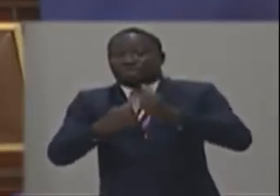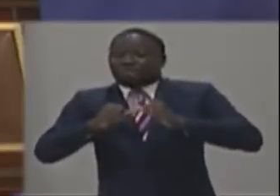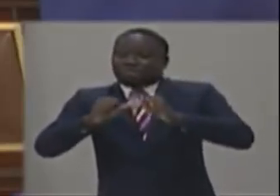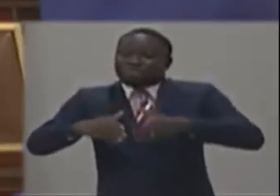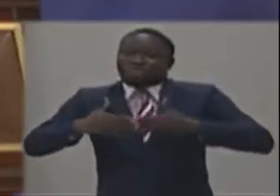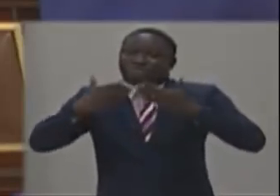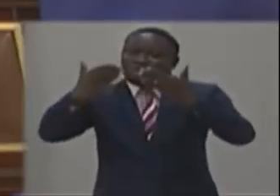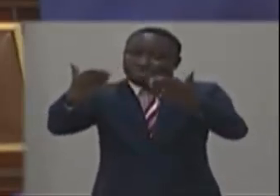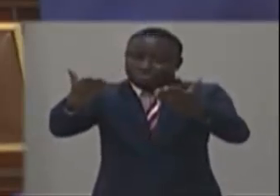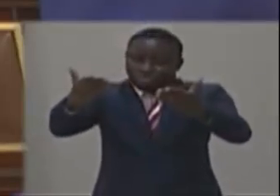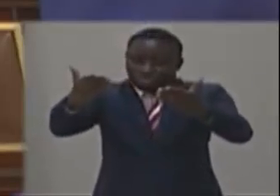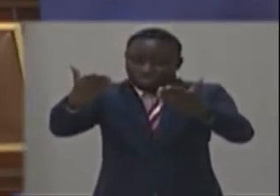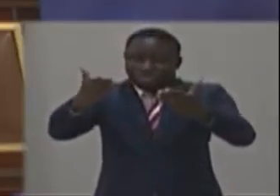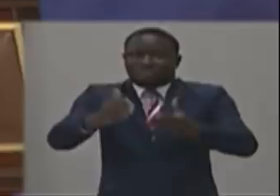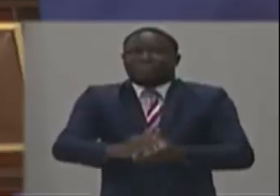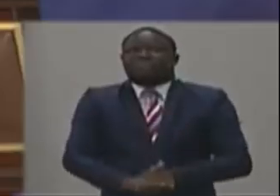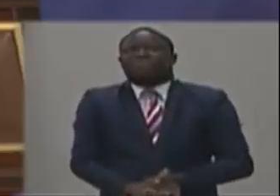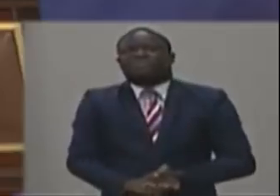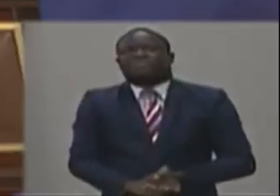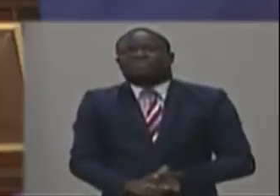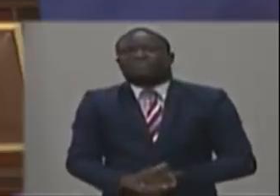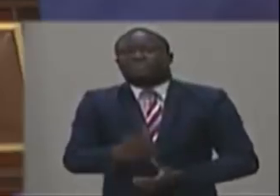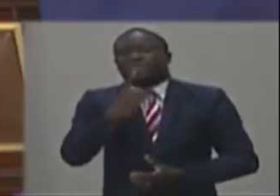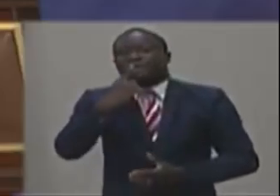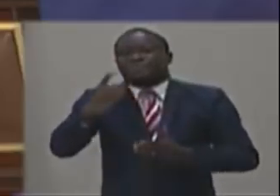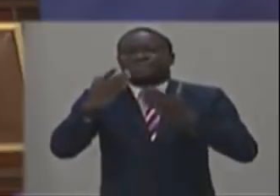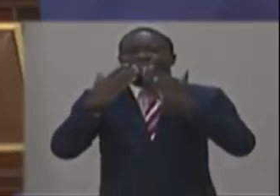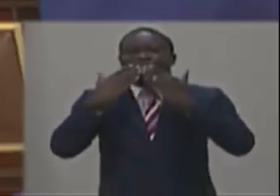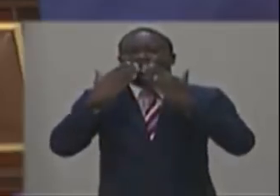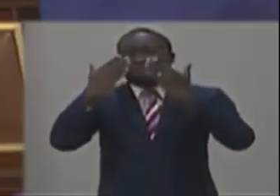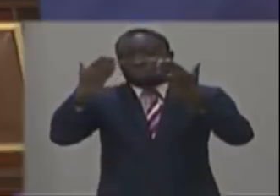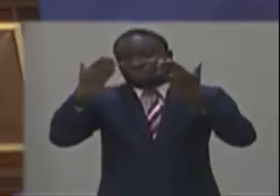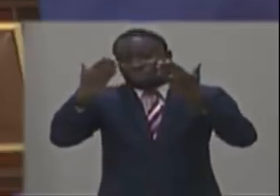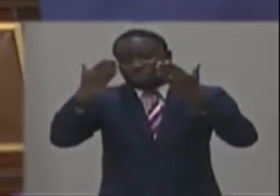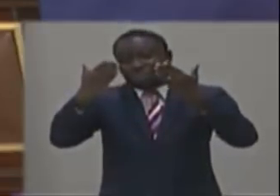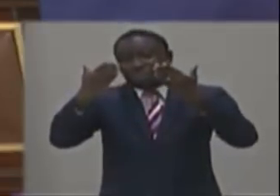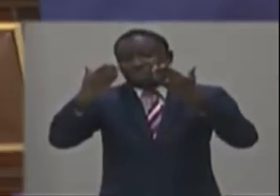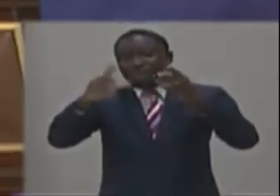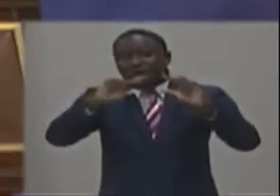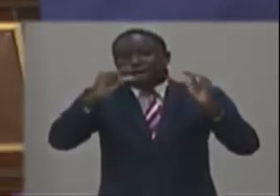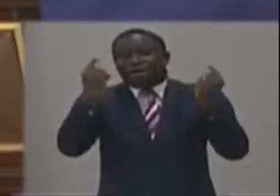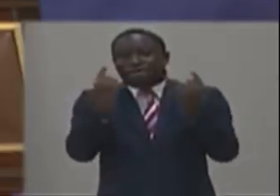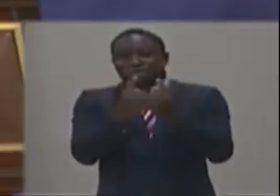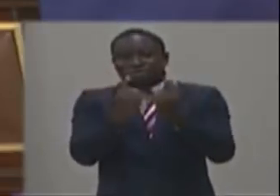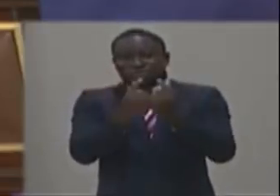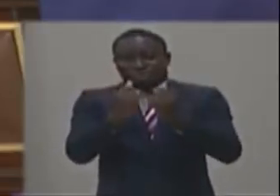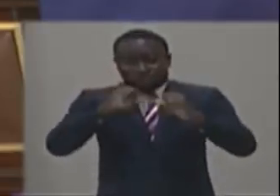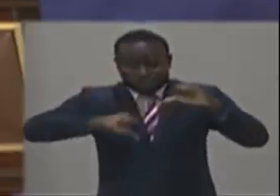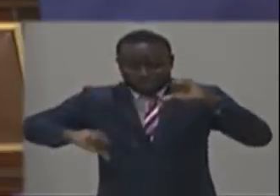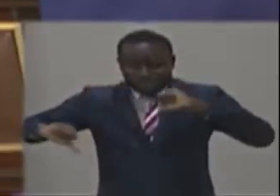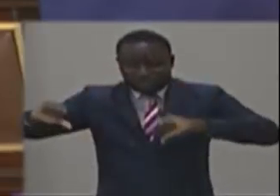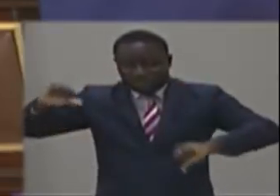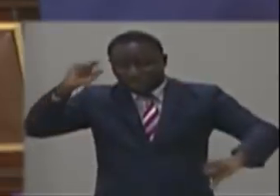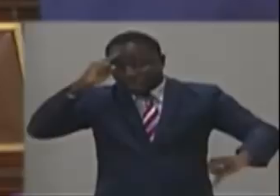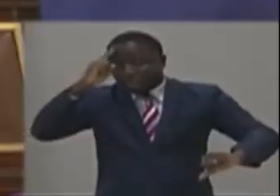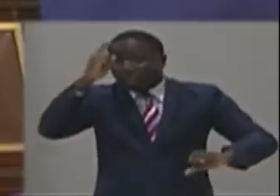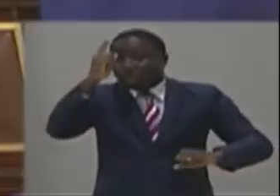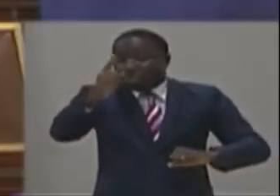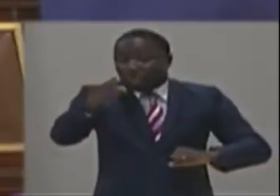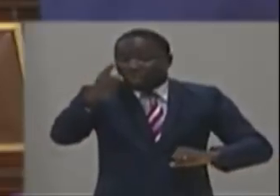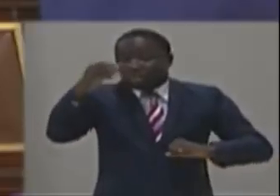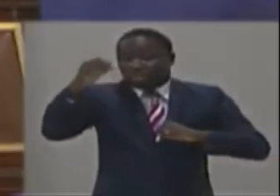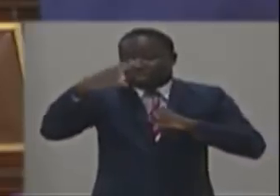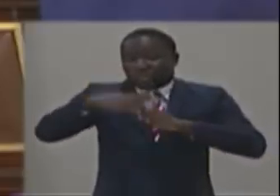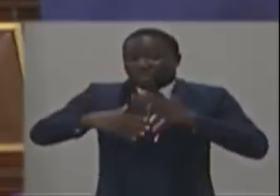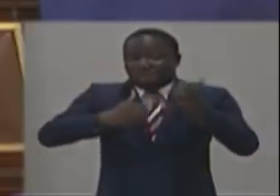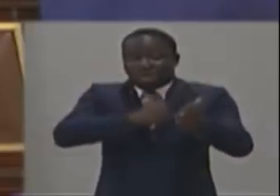a continué à nous. Nous disons merci à ces lignes scientifiques là pour recommandation l'a fait